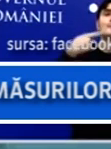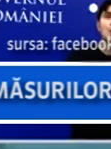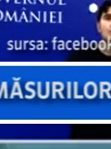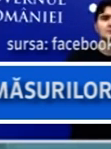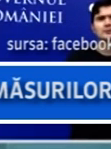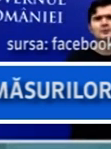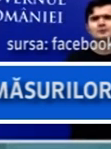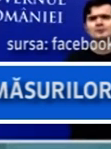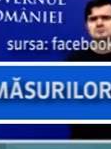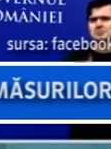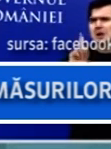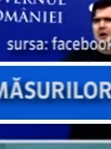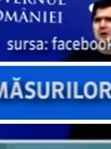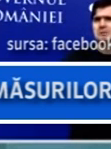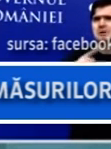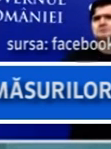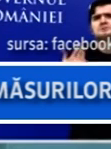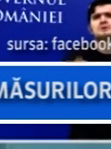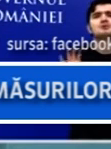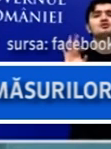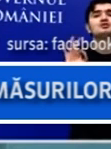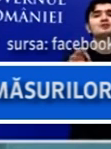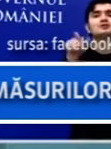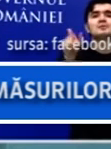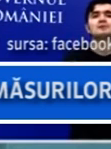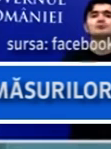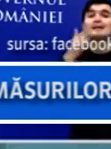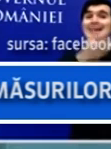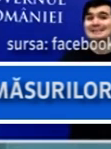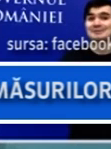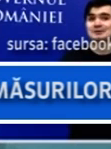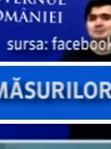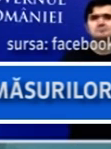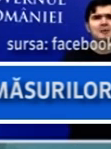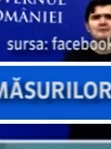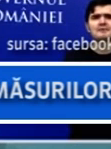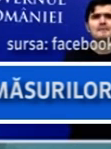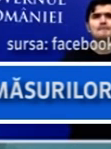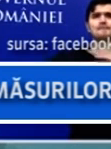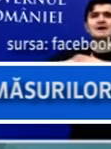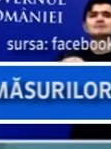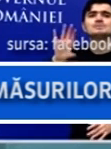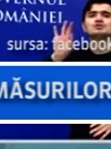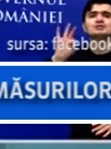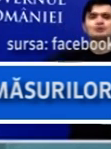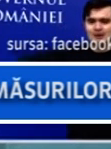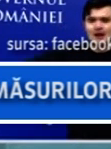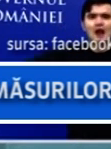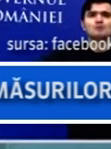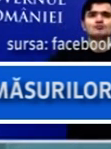există 50 de persoane limită, atunci sunt 50 de cărucioare. Fiecare persoană intră